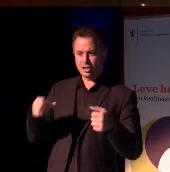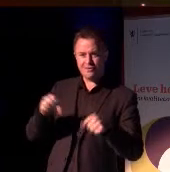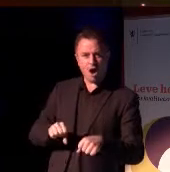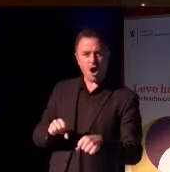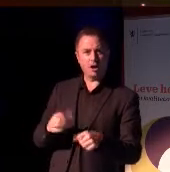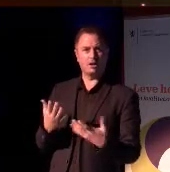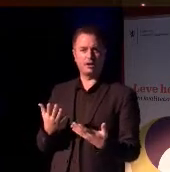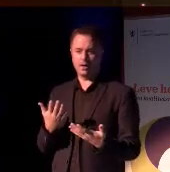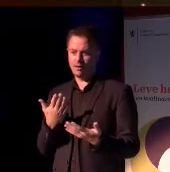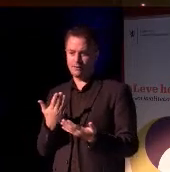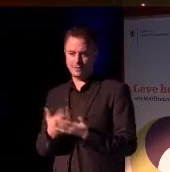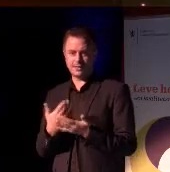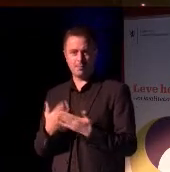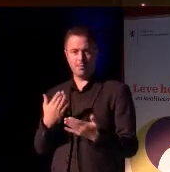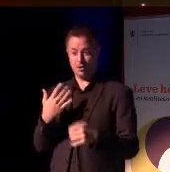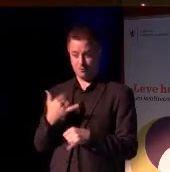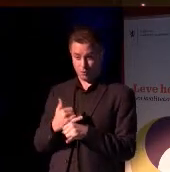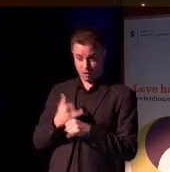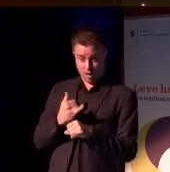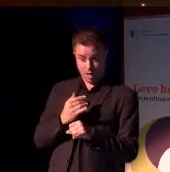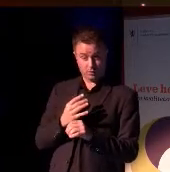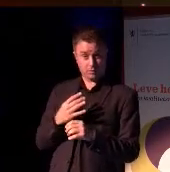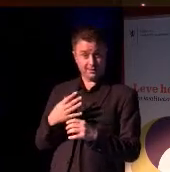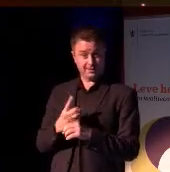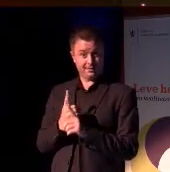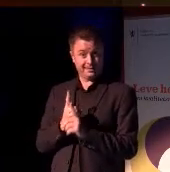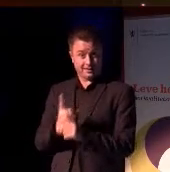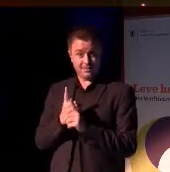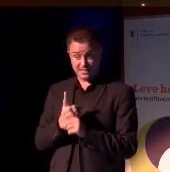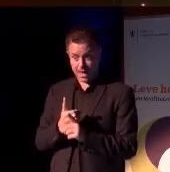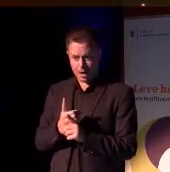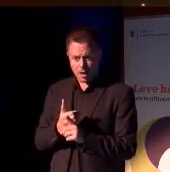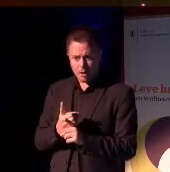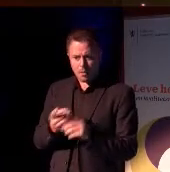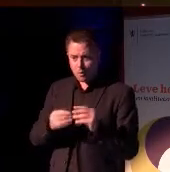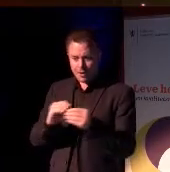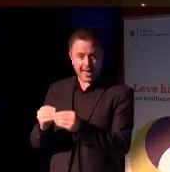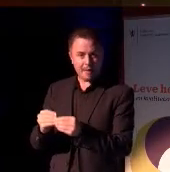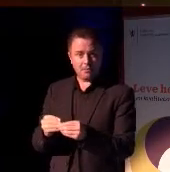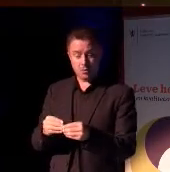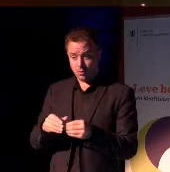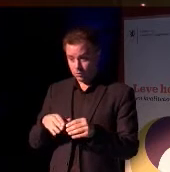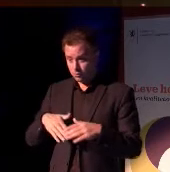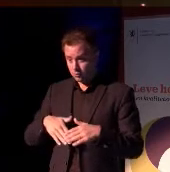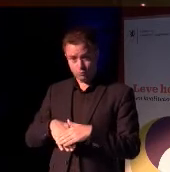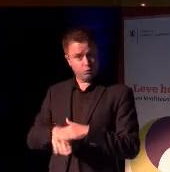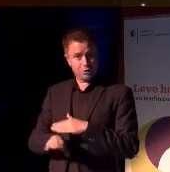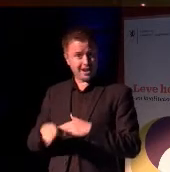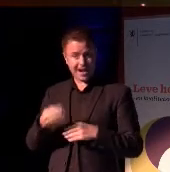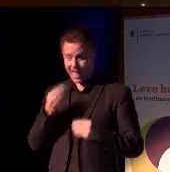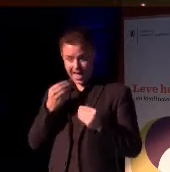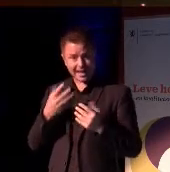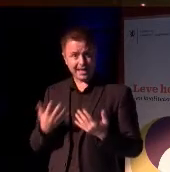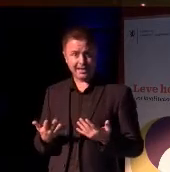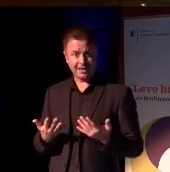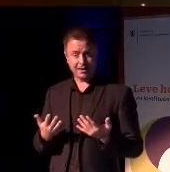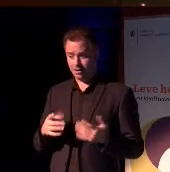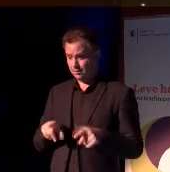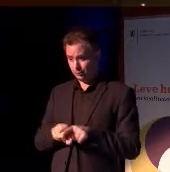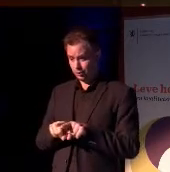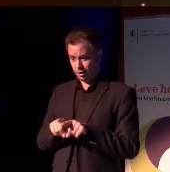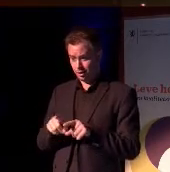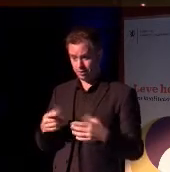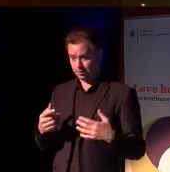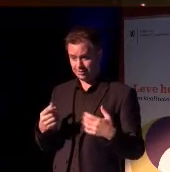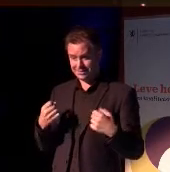identifisere at det er ernæring er en utfordring. Så har man problemer med å følge opp når tiltak som i utgangspunktet er gode, er iverksatt. Og